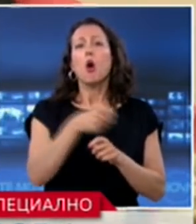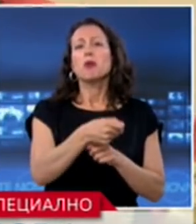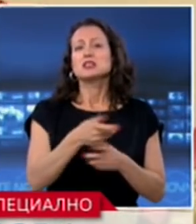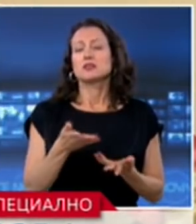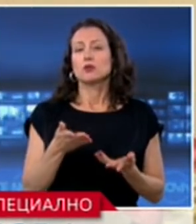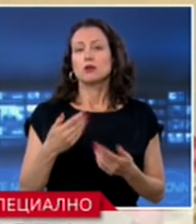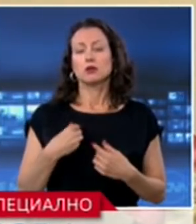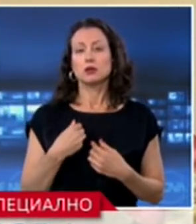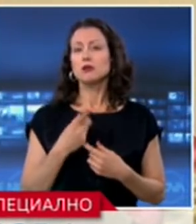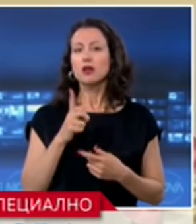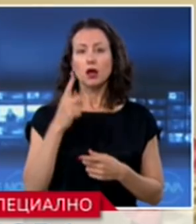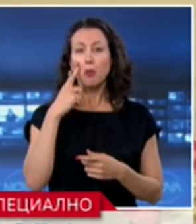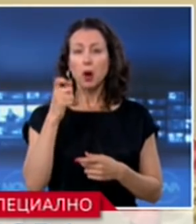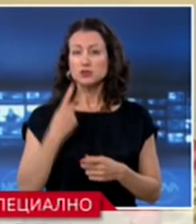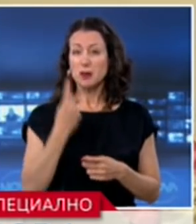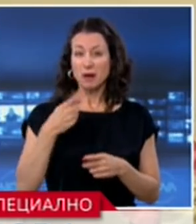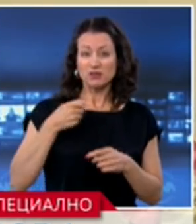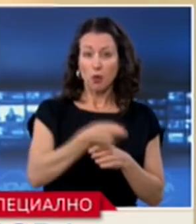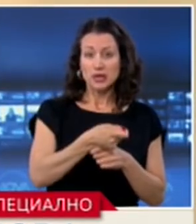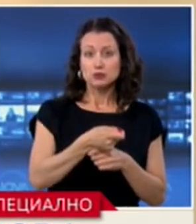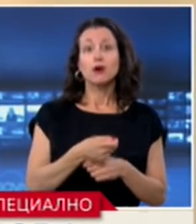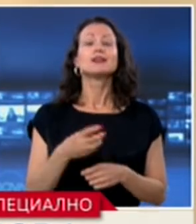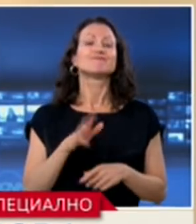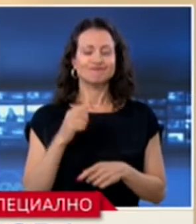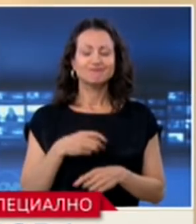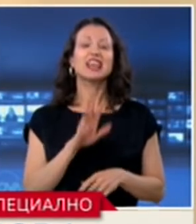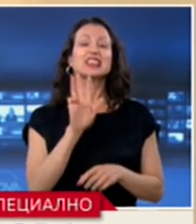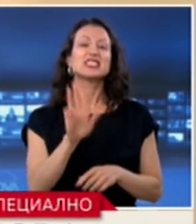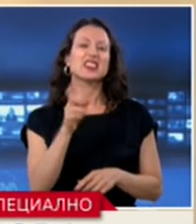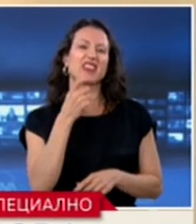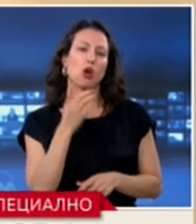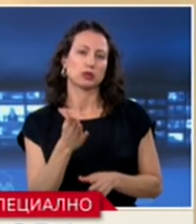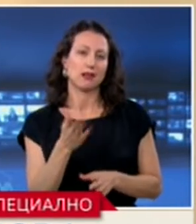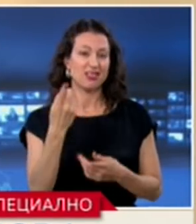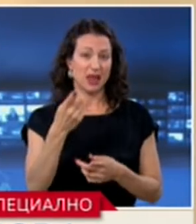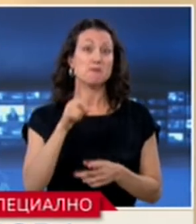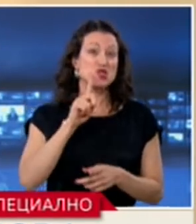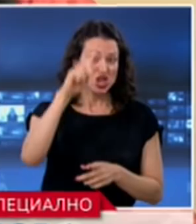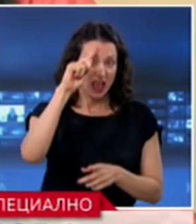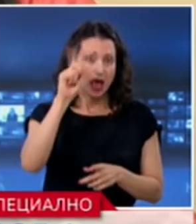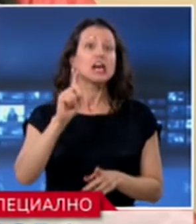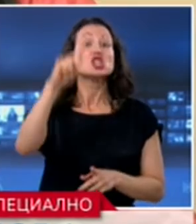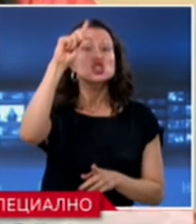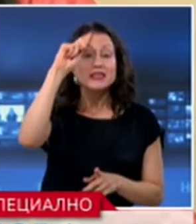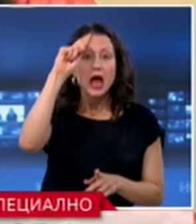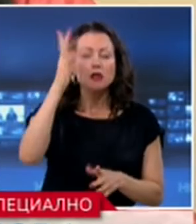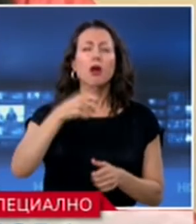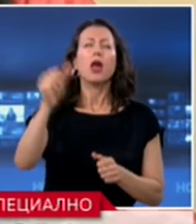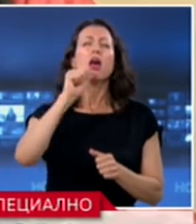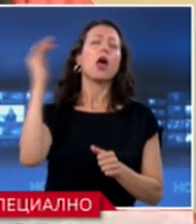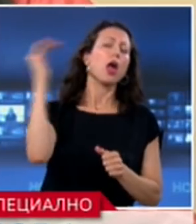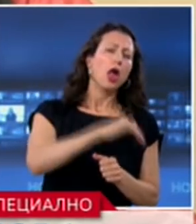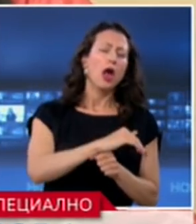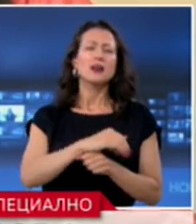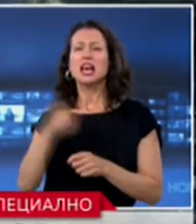убийство от Царев. Коя година? 99-та година. Ма то там беше ли жена? Жена. Това се напихи, приби.